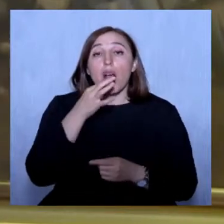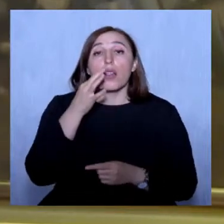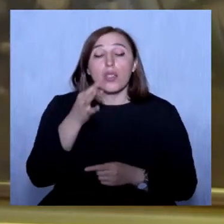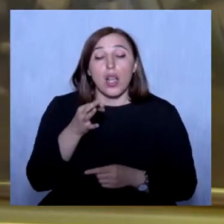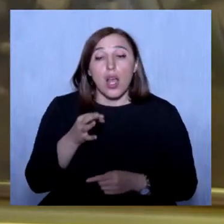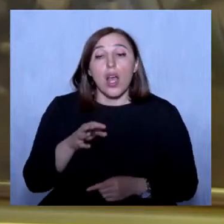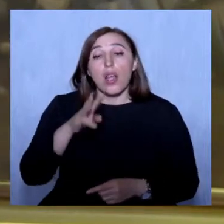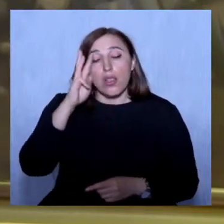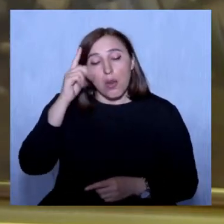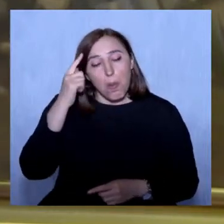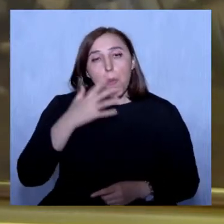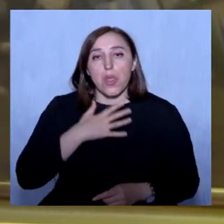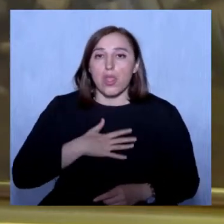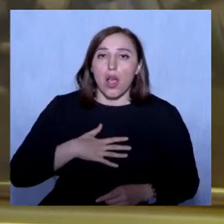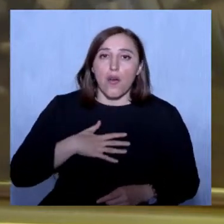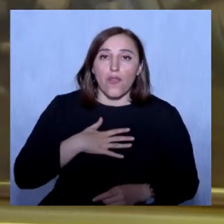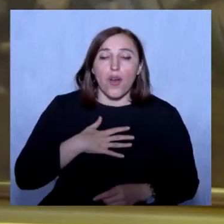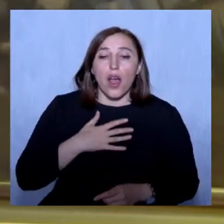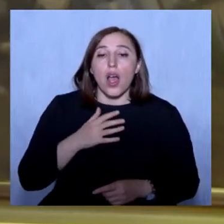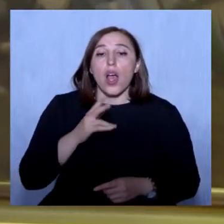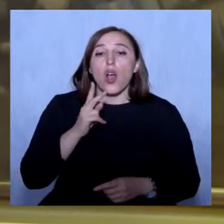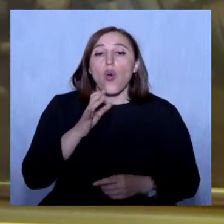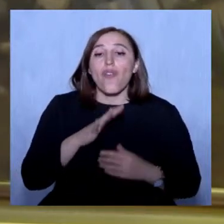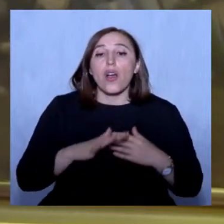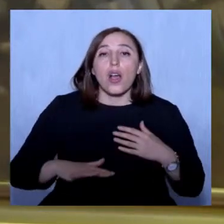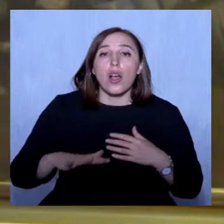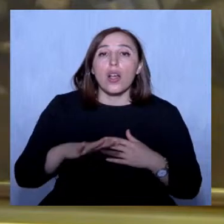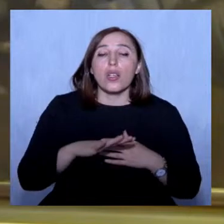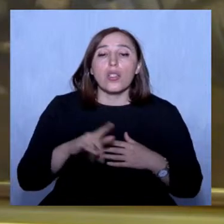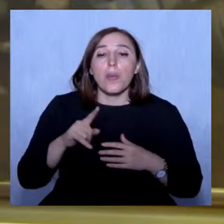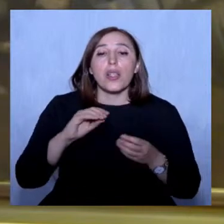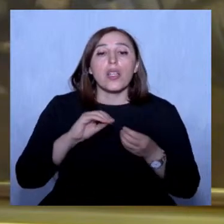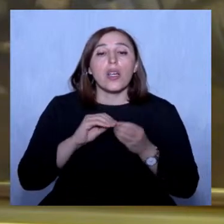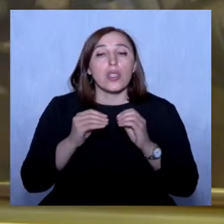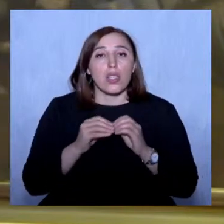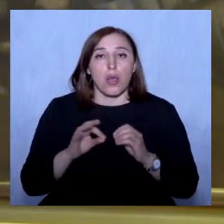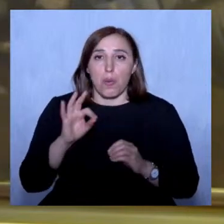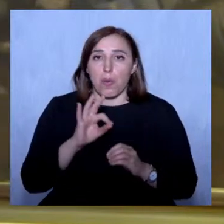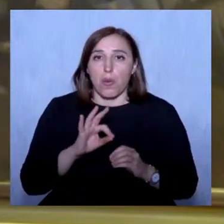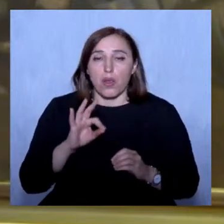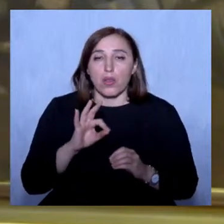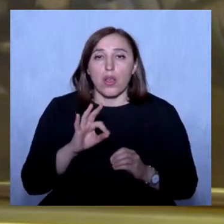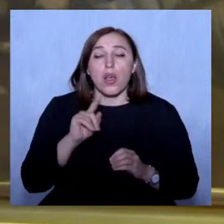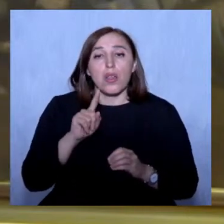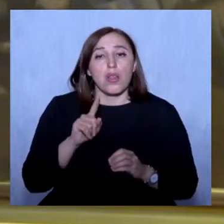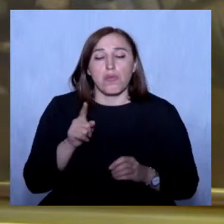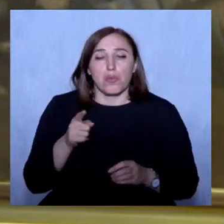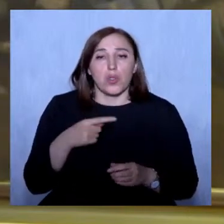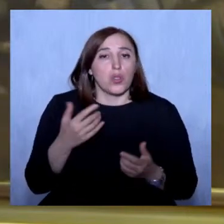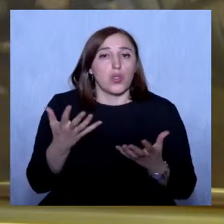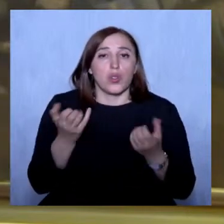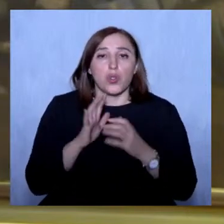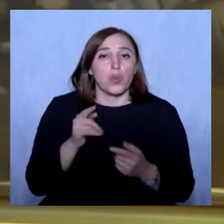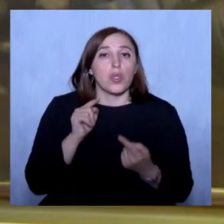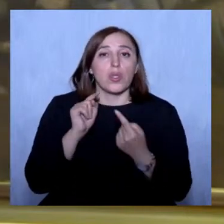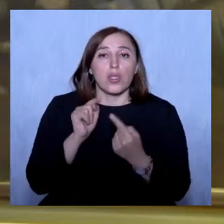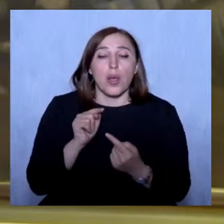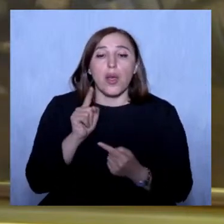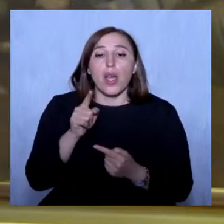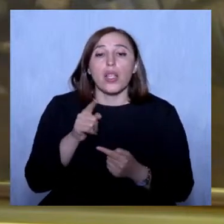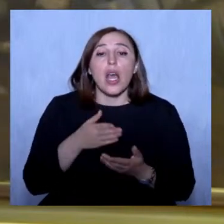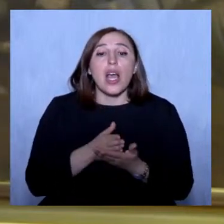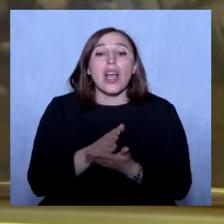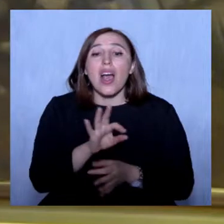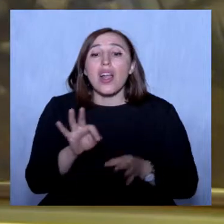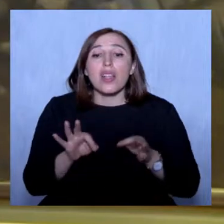որ թե հրանը մտաղոգություն ունի, հարավայեն կովկասում ընթացով զարգացումների շուրջ և անդույլադրելի է համարում տարածաշրջանի քարտեզի